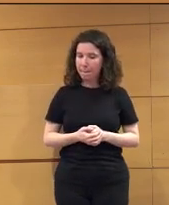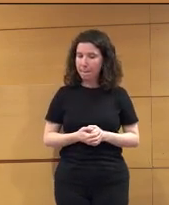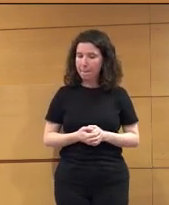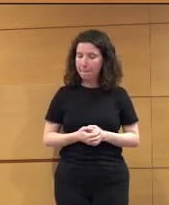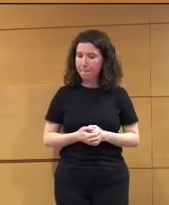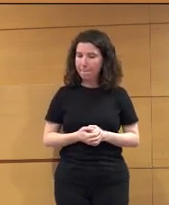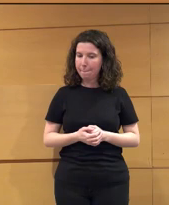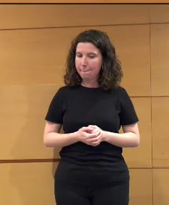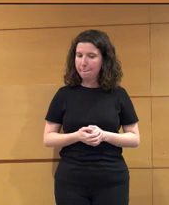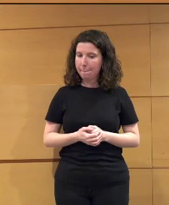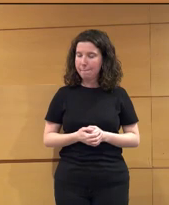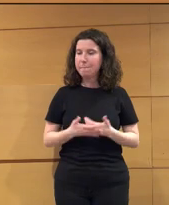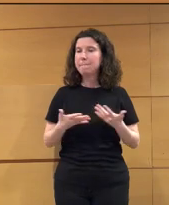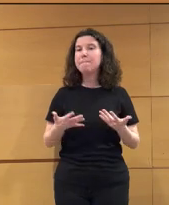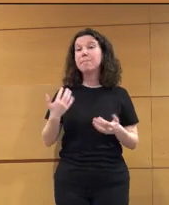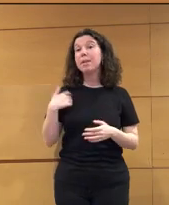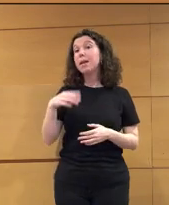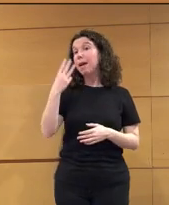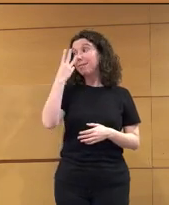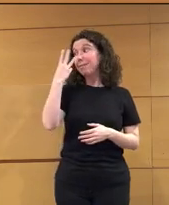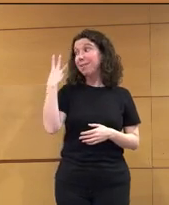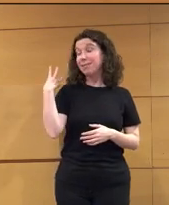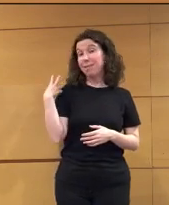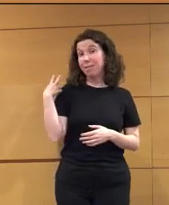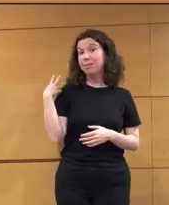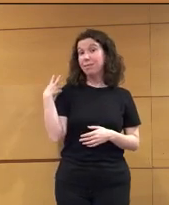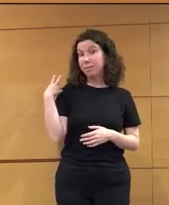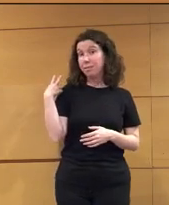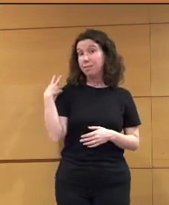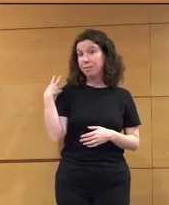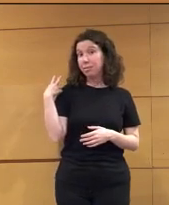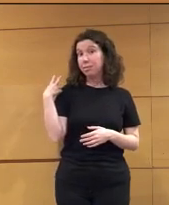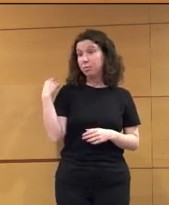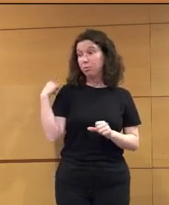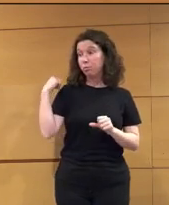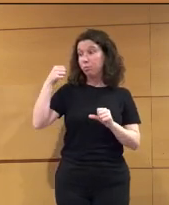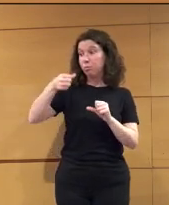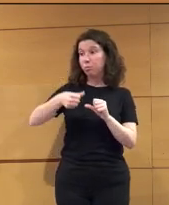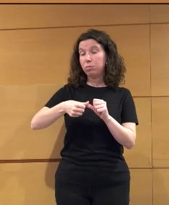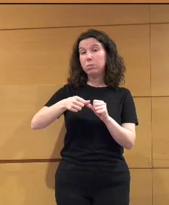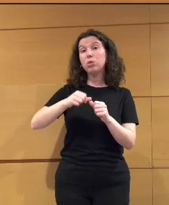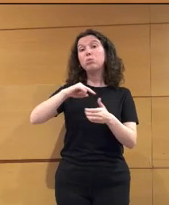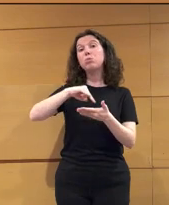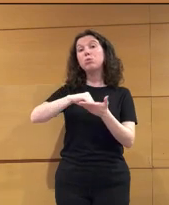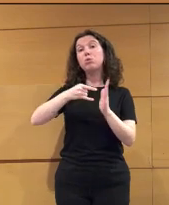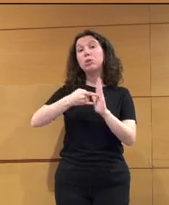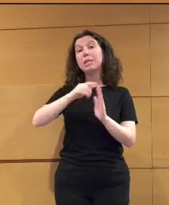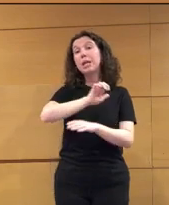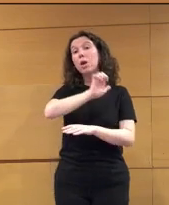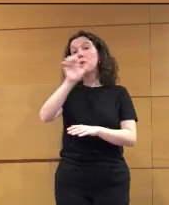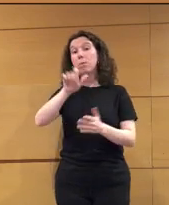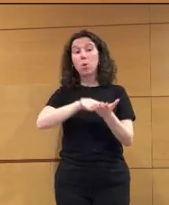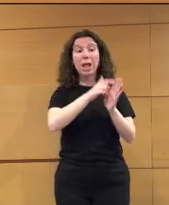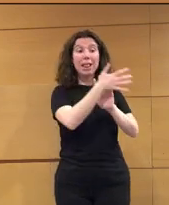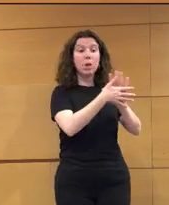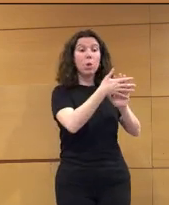per 3 anys en un projecte europeu per a traducció a llengua de signes i de llengua de signes a